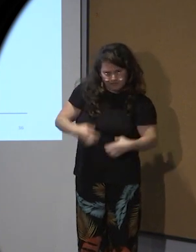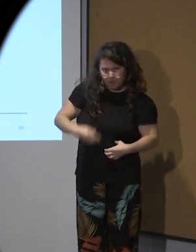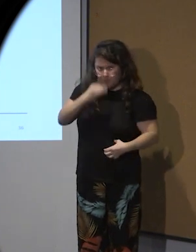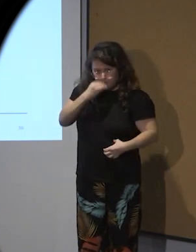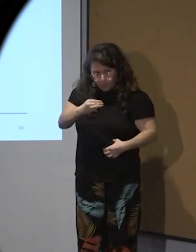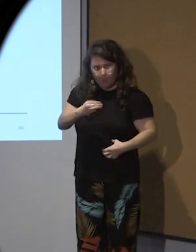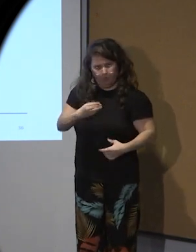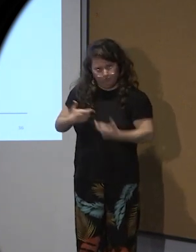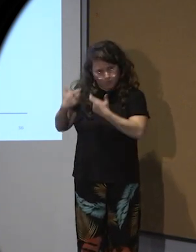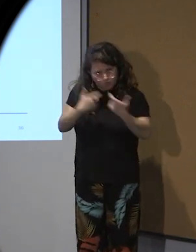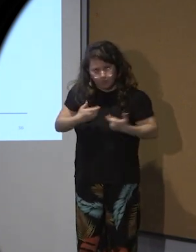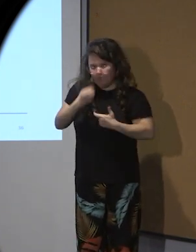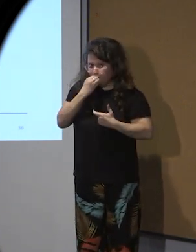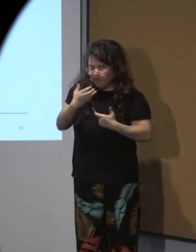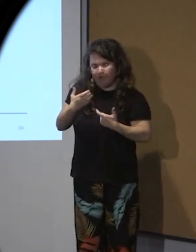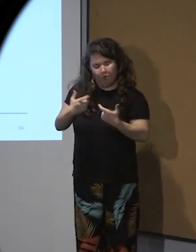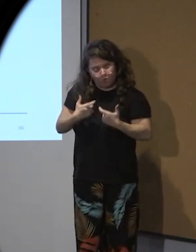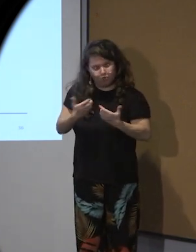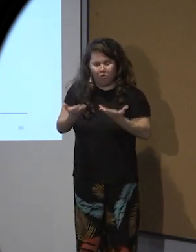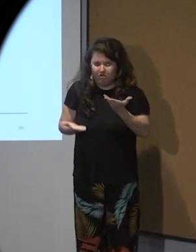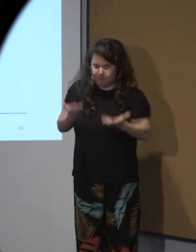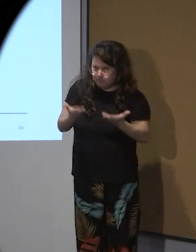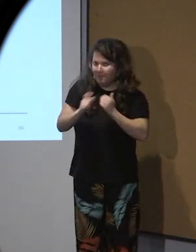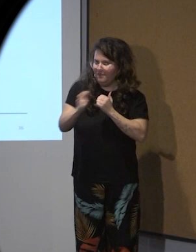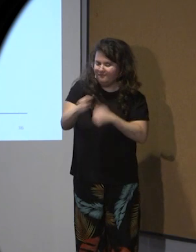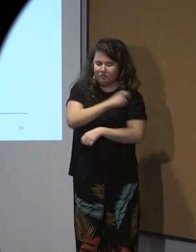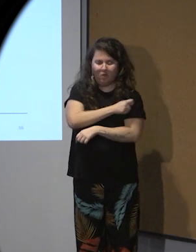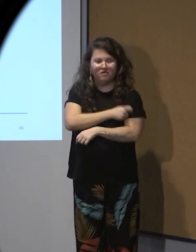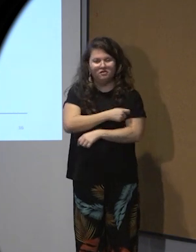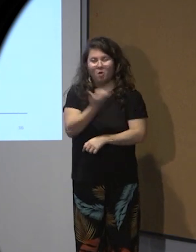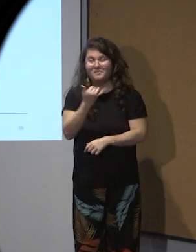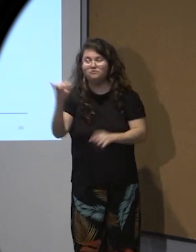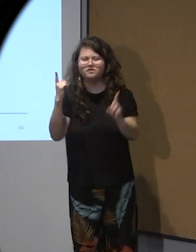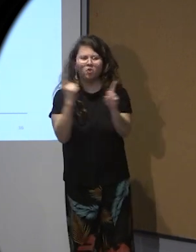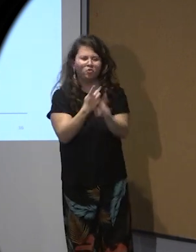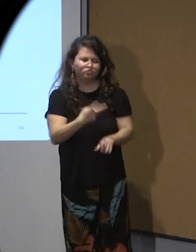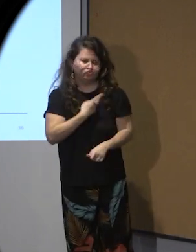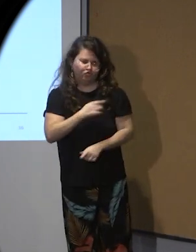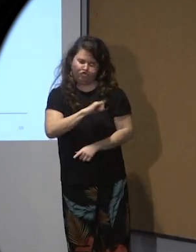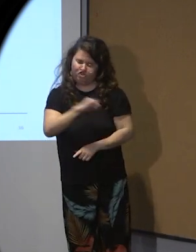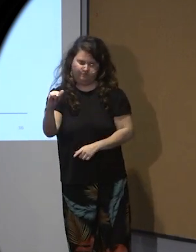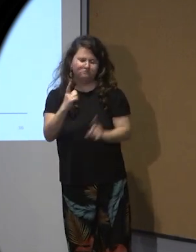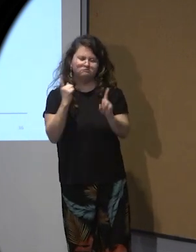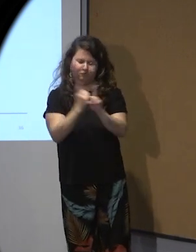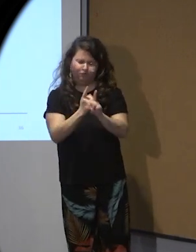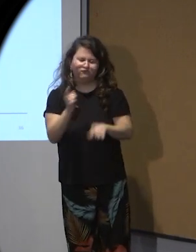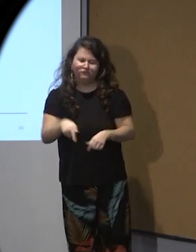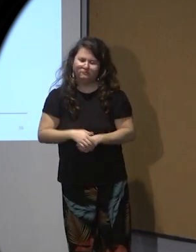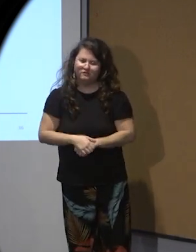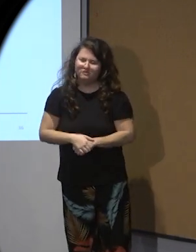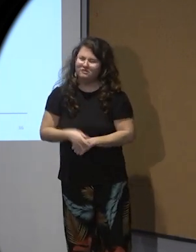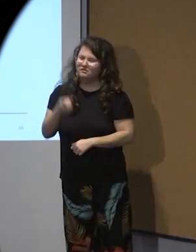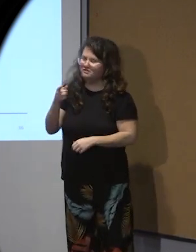C'est important. Il n'y a Ouais. aucune consultation médicale qui est inutile. Là, j'ai une question qui vient du public. L'activité physique en plein air est-elle